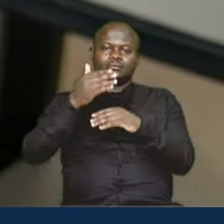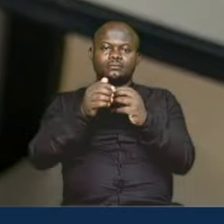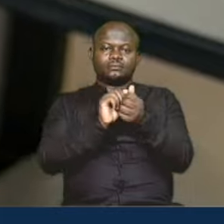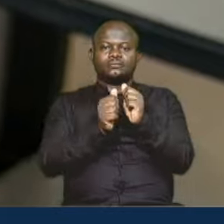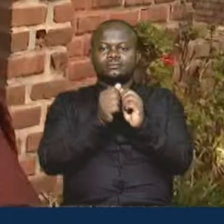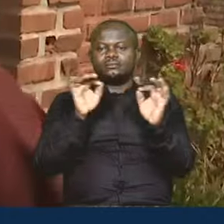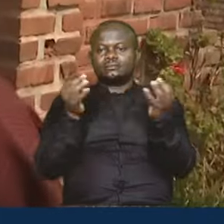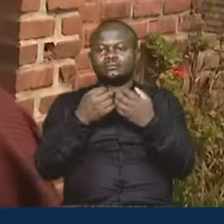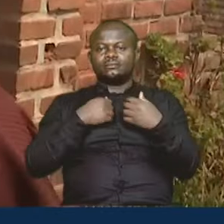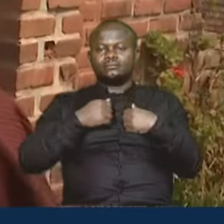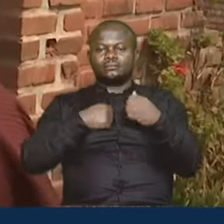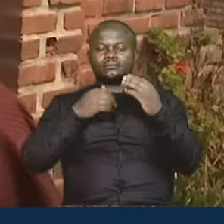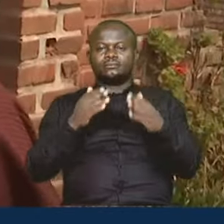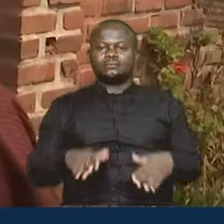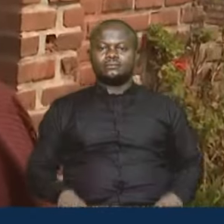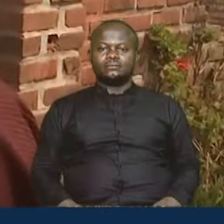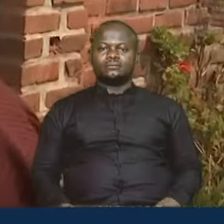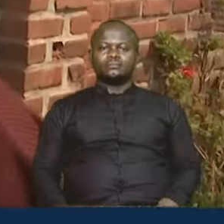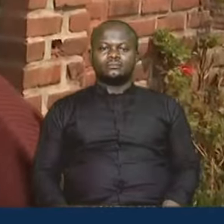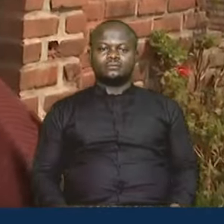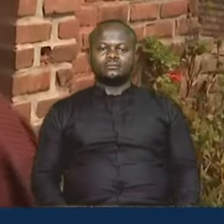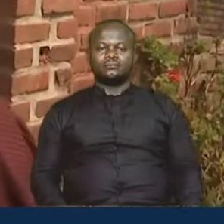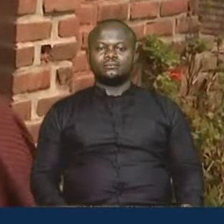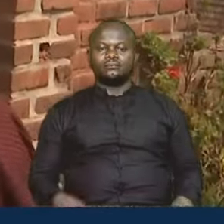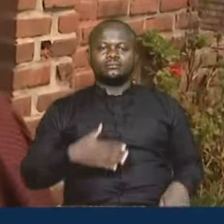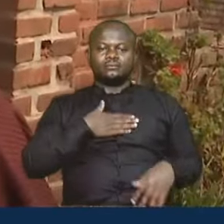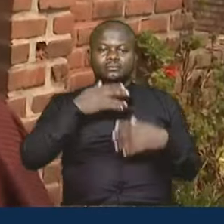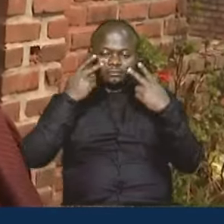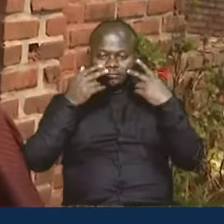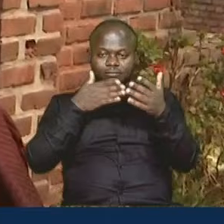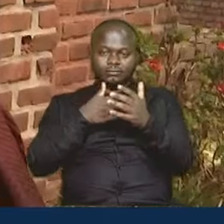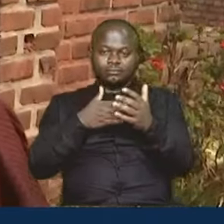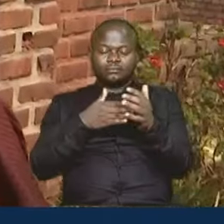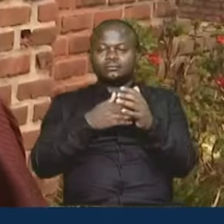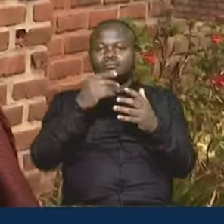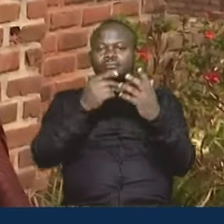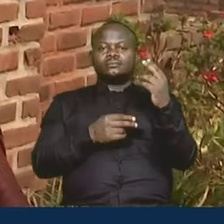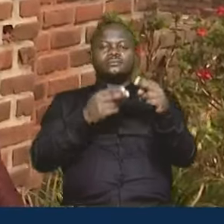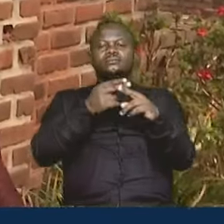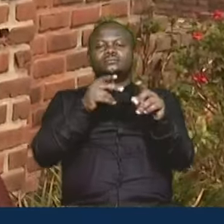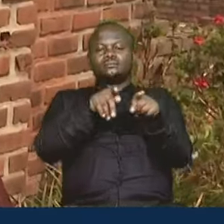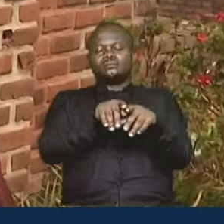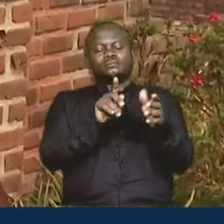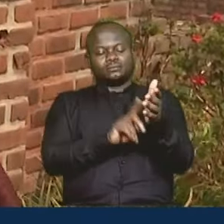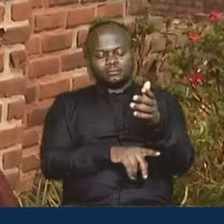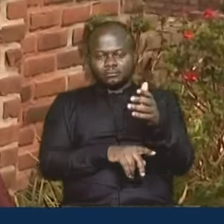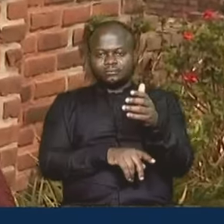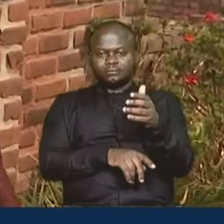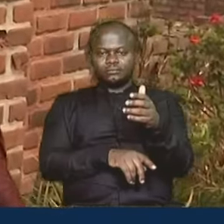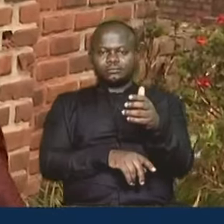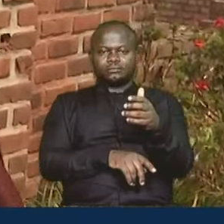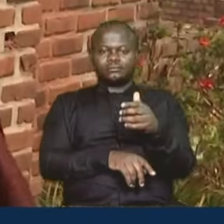umuryango nyarwanda. Mbona bibangamye, mbona ari ikintu nakita se nk'iki nka